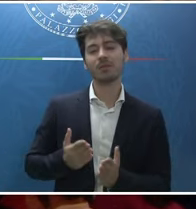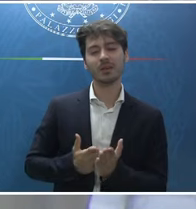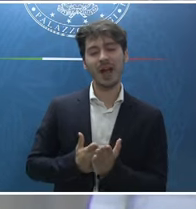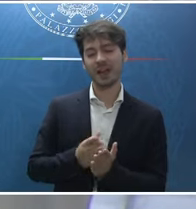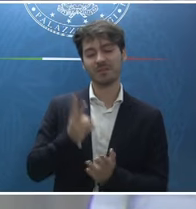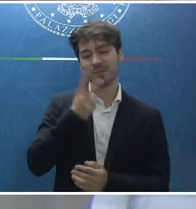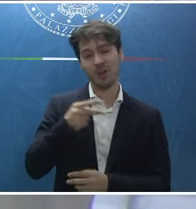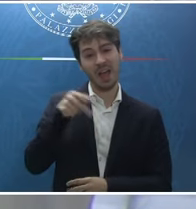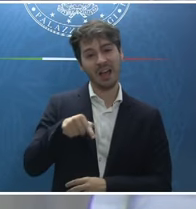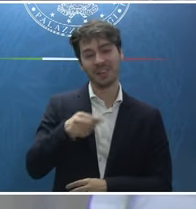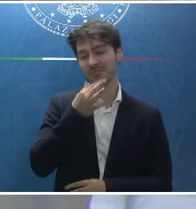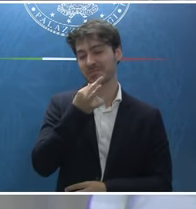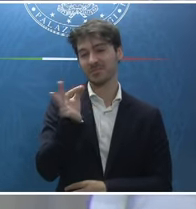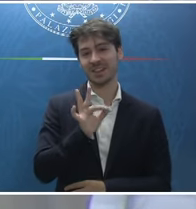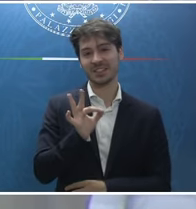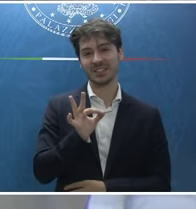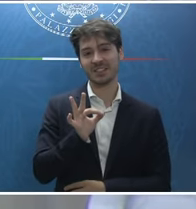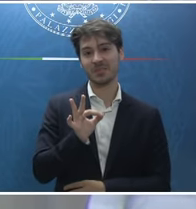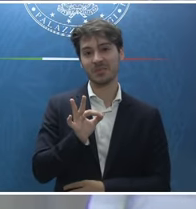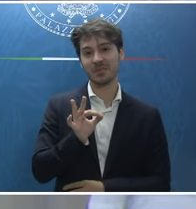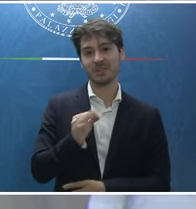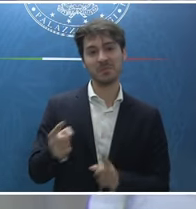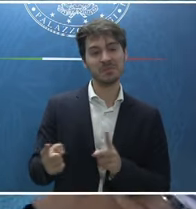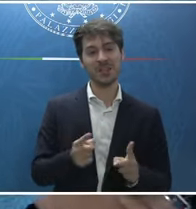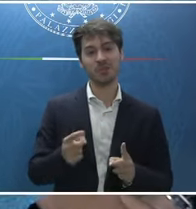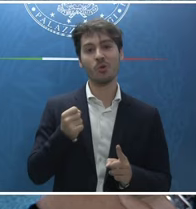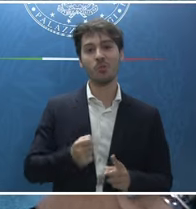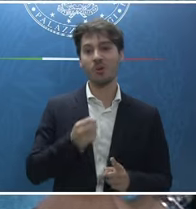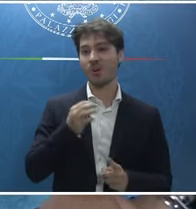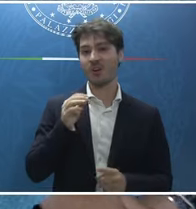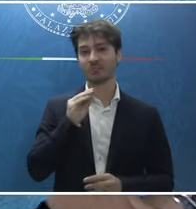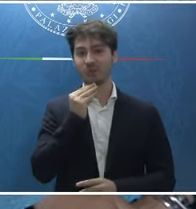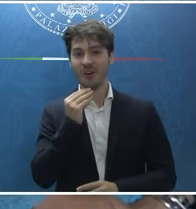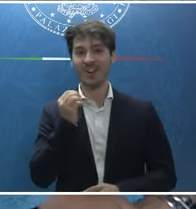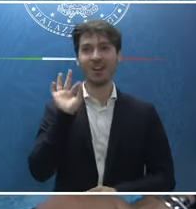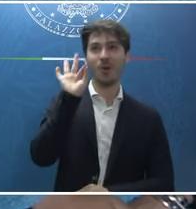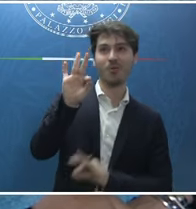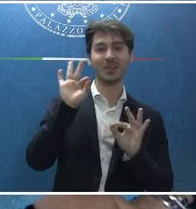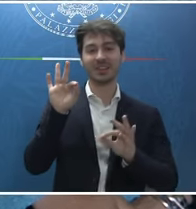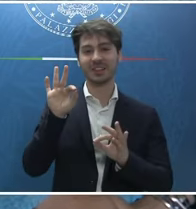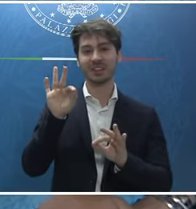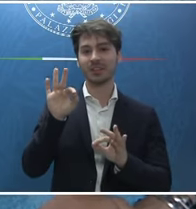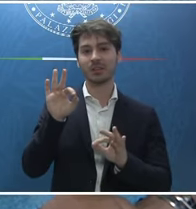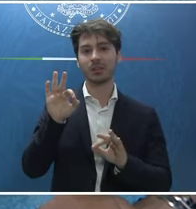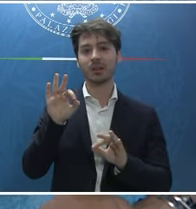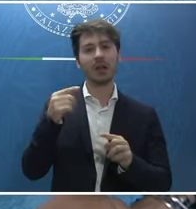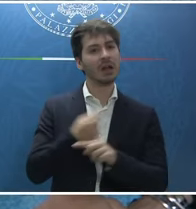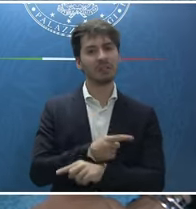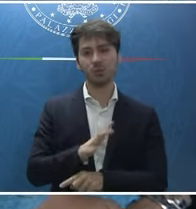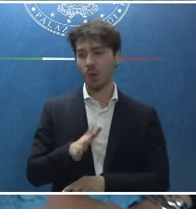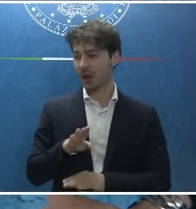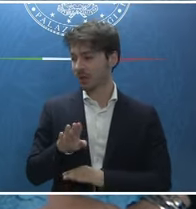gli anni più belli, quelli dove credi che tutto sia possibile, e ritrovarti quasi, direi, a un passo dalla